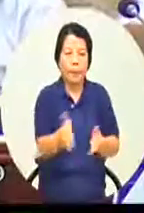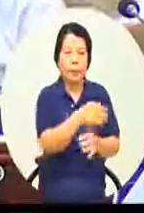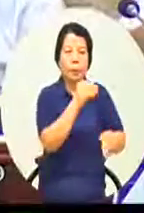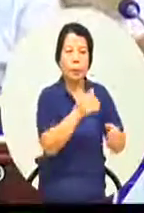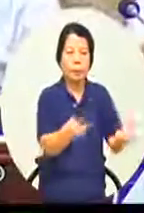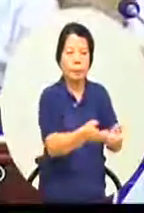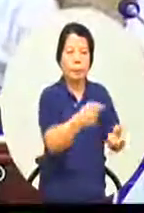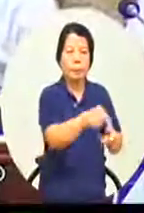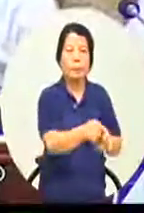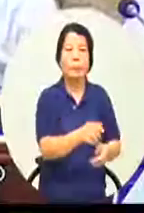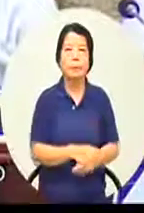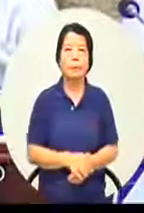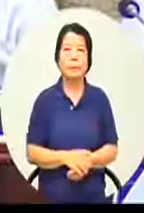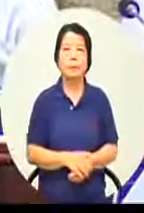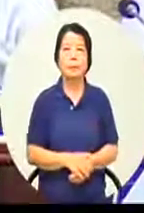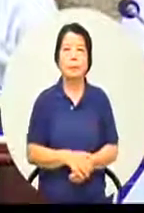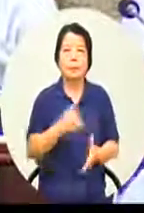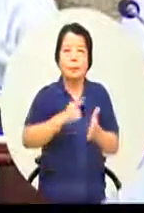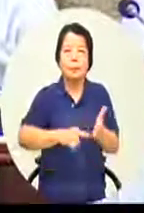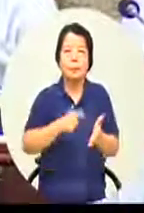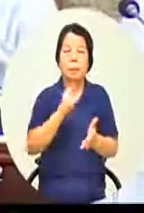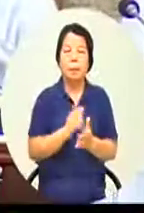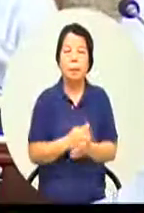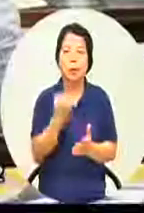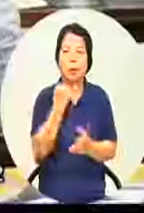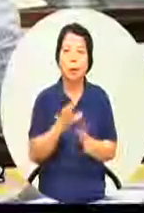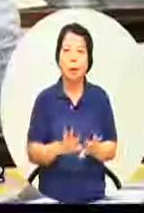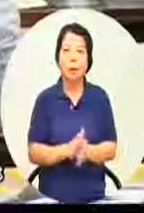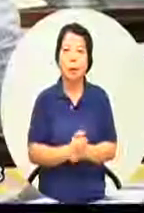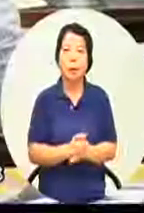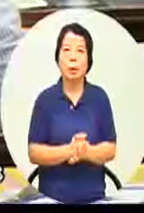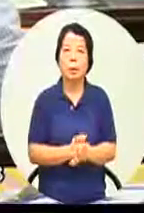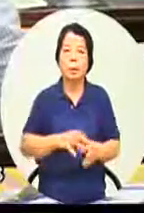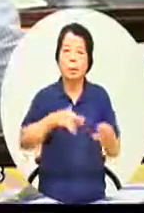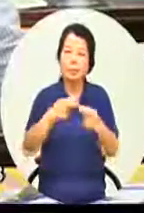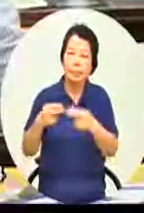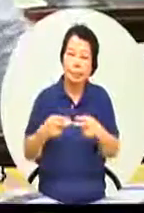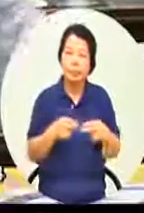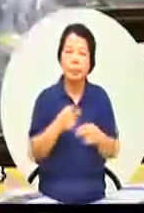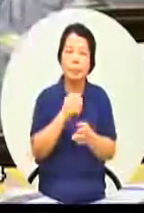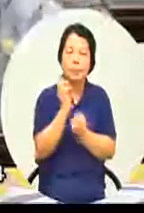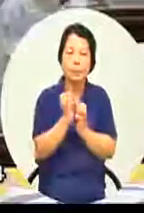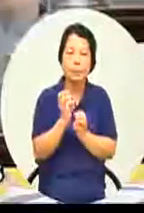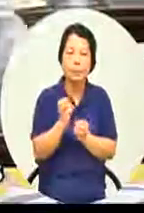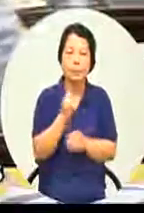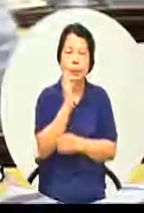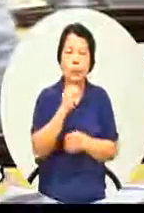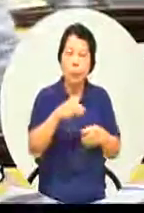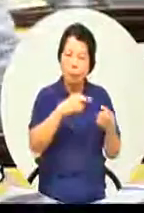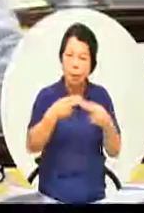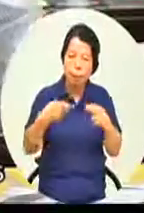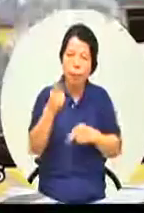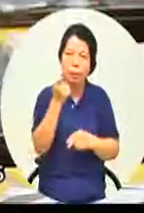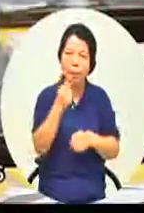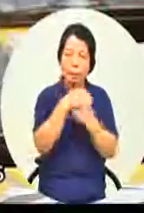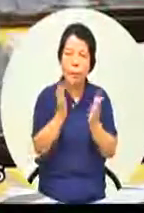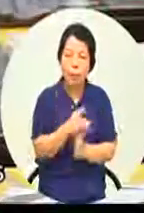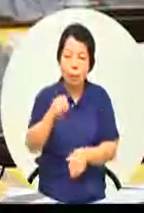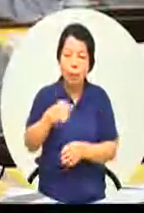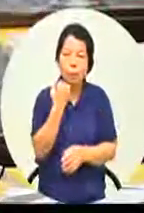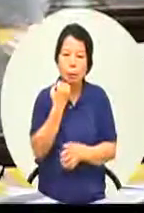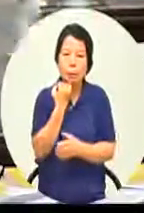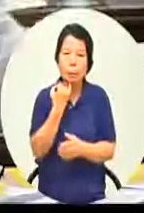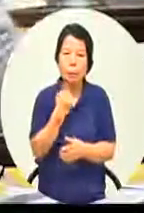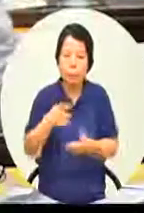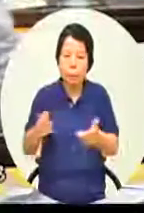它赶办上来。 简单的说，就是可以有弹性的去施做未来的轻轨二期嘛，就是说可以做的部分我们可以先做。那